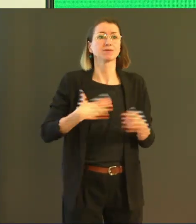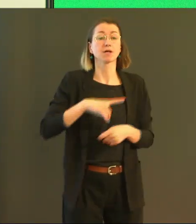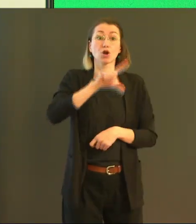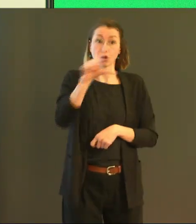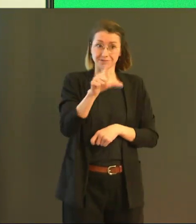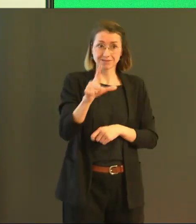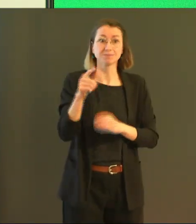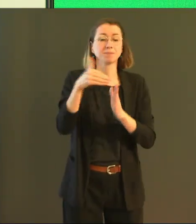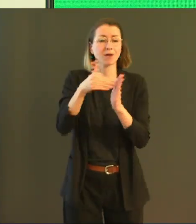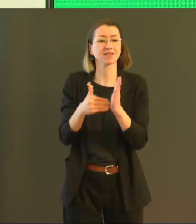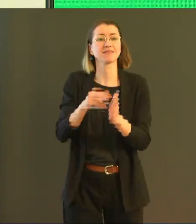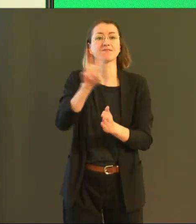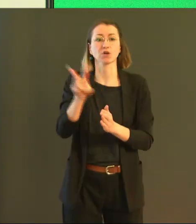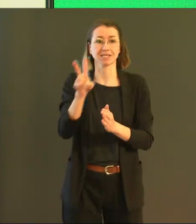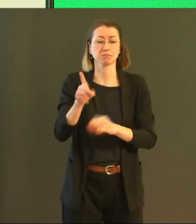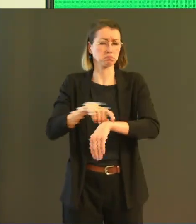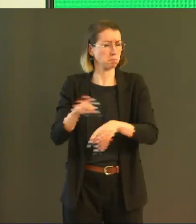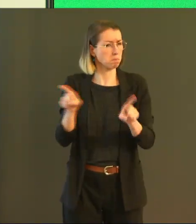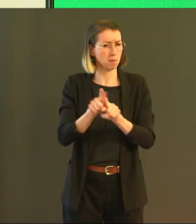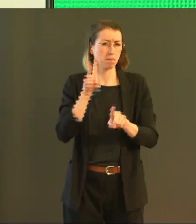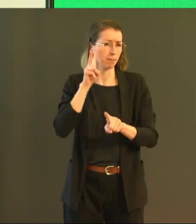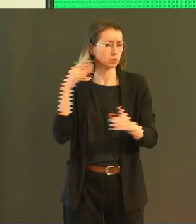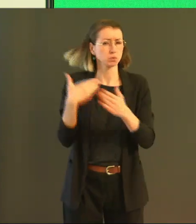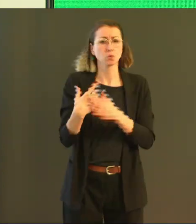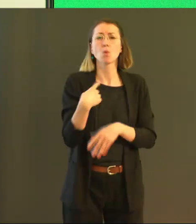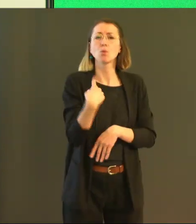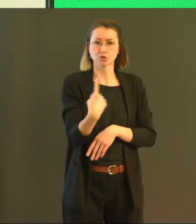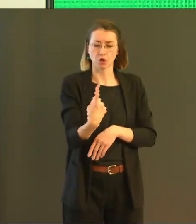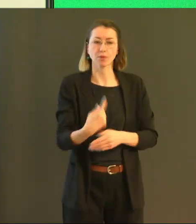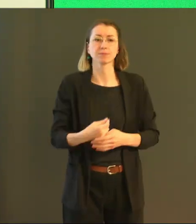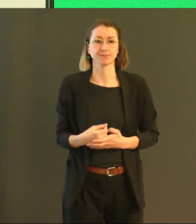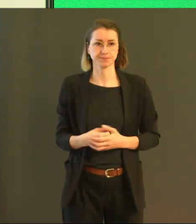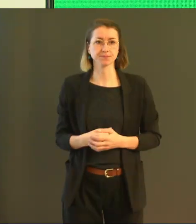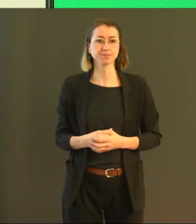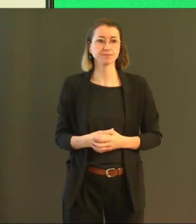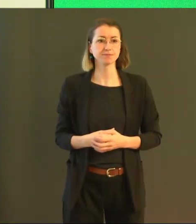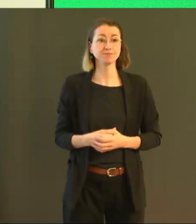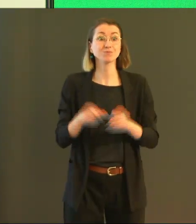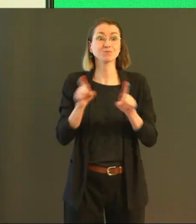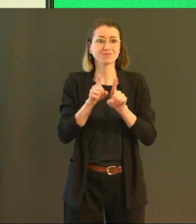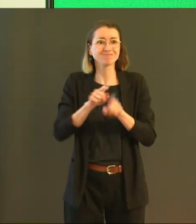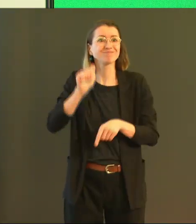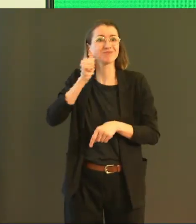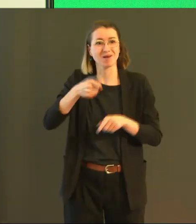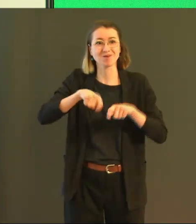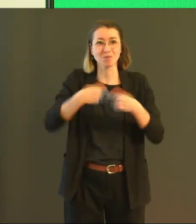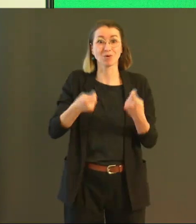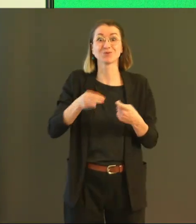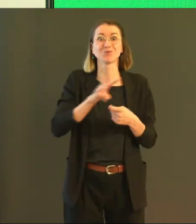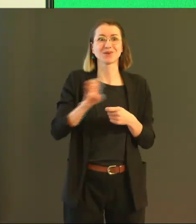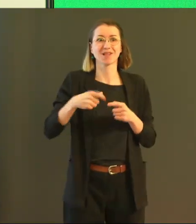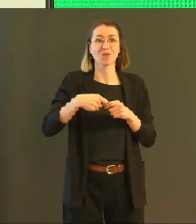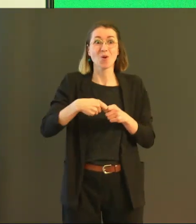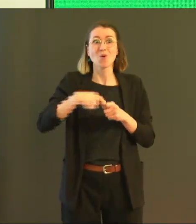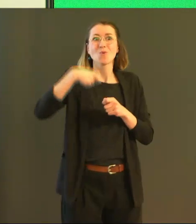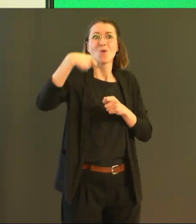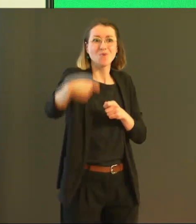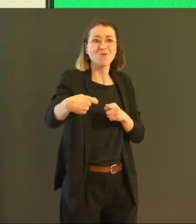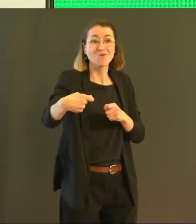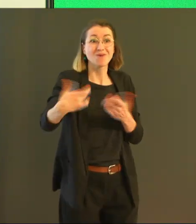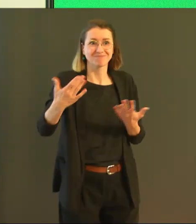fois à 11 heures et vu que nous débutons demain un long week end nous allons dès lors nous donner rendez vous non pas